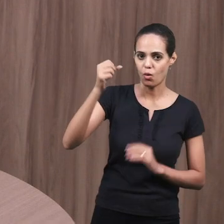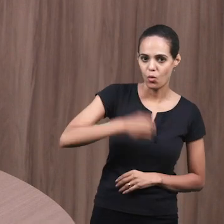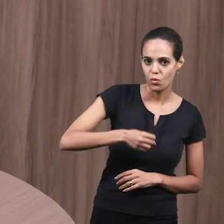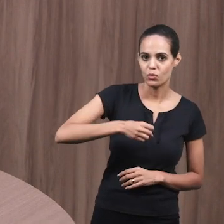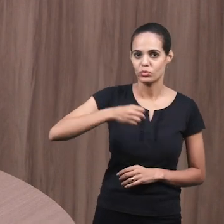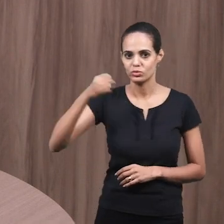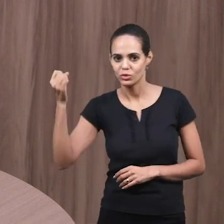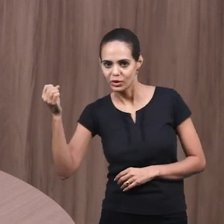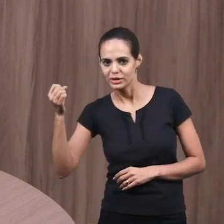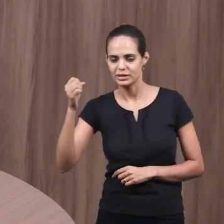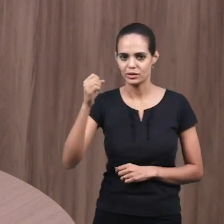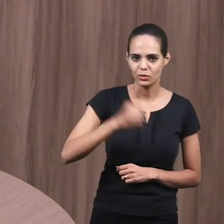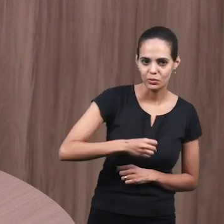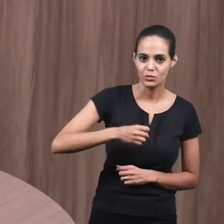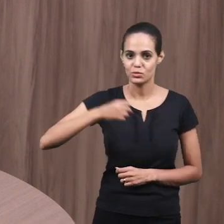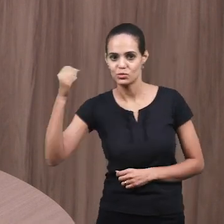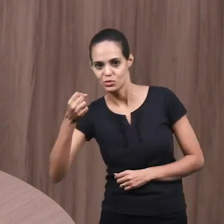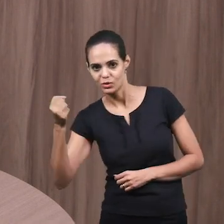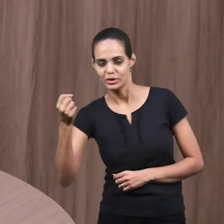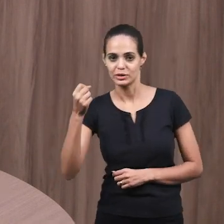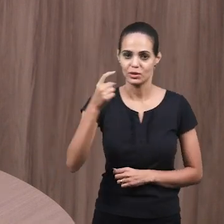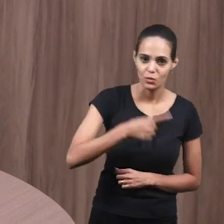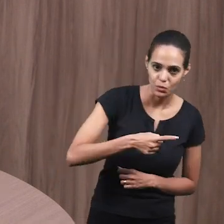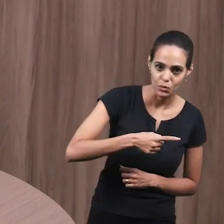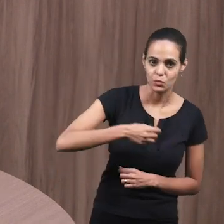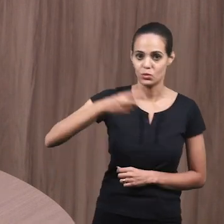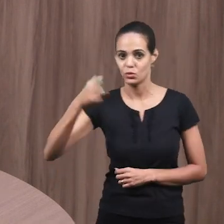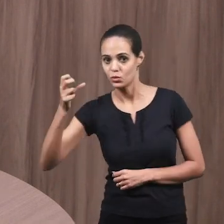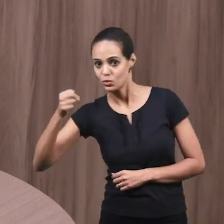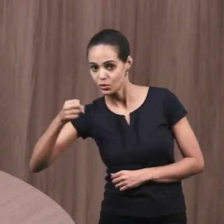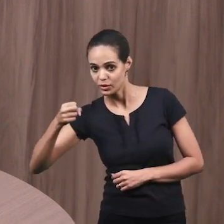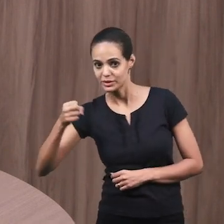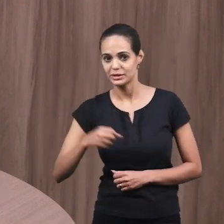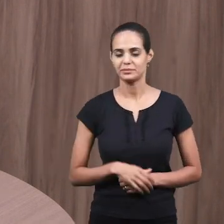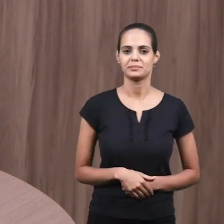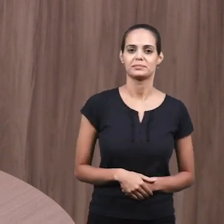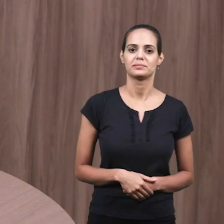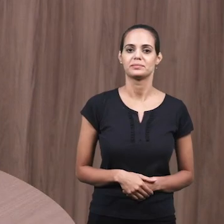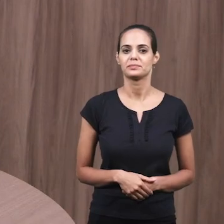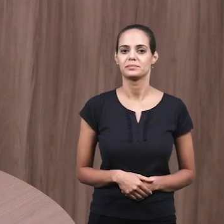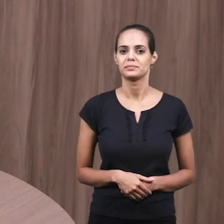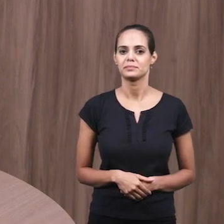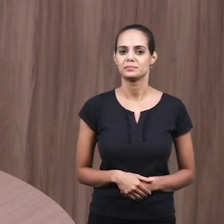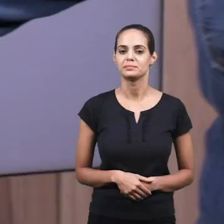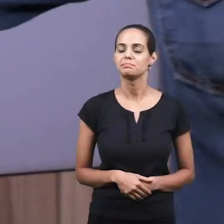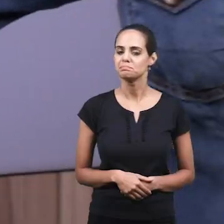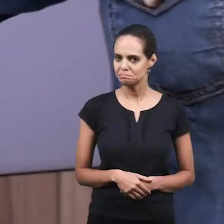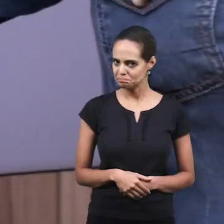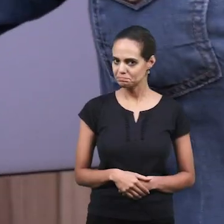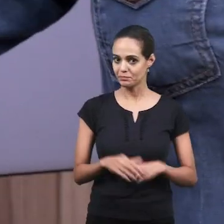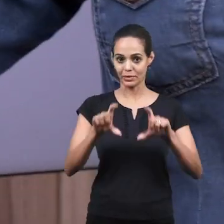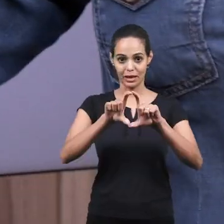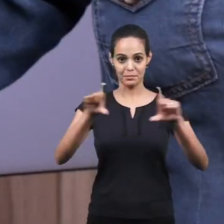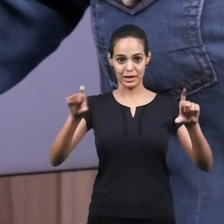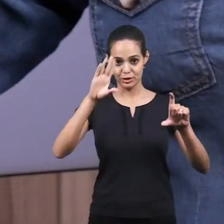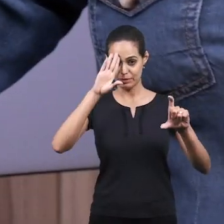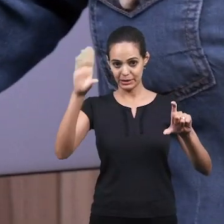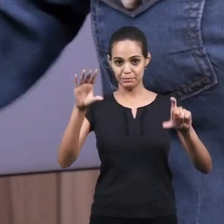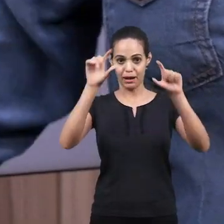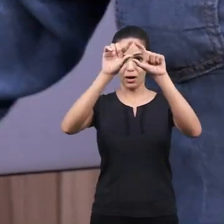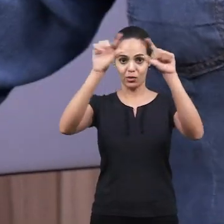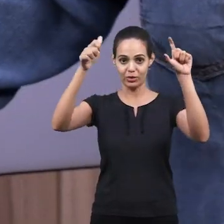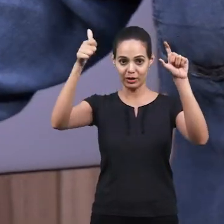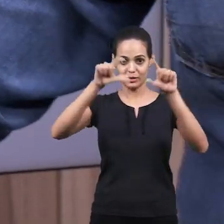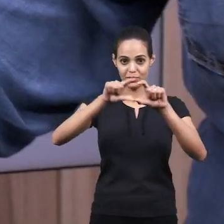2, 2, 2, 2. Le chœur et les couplets, Coro e as il peut